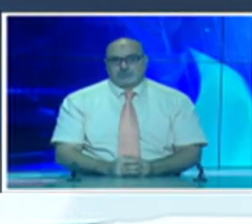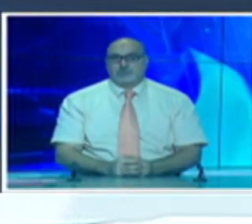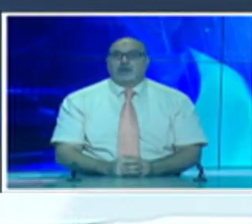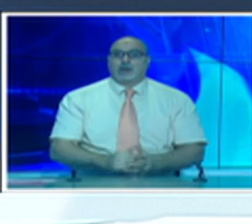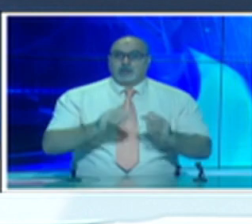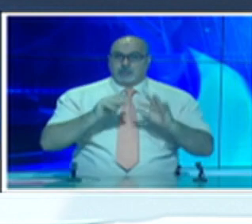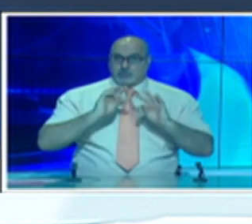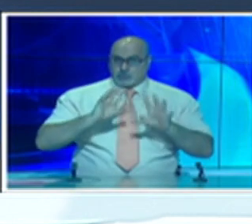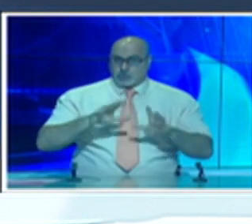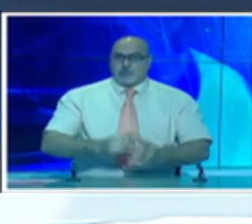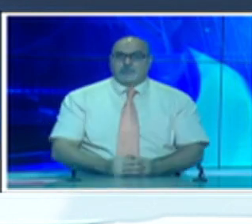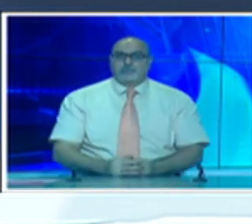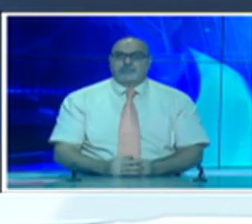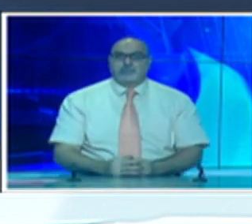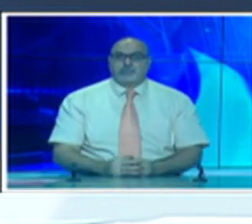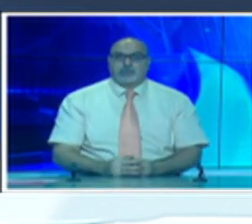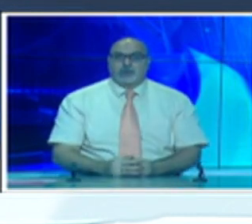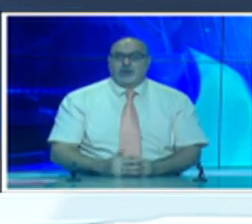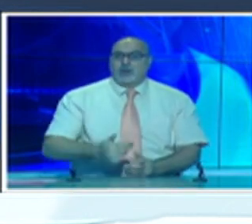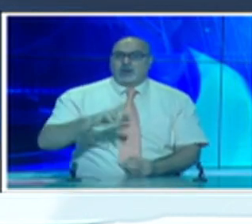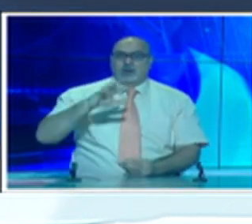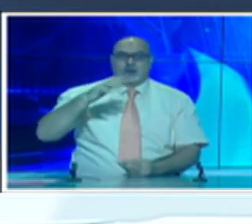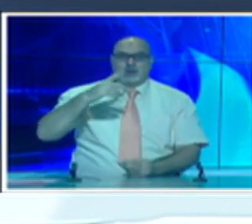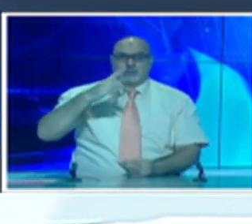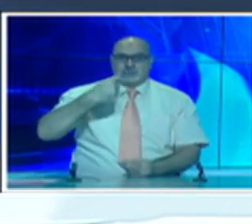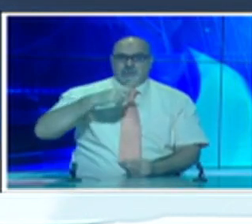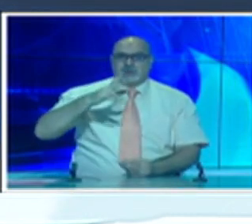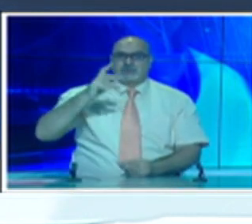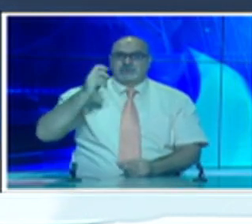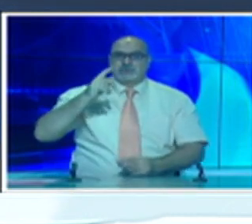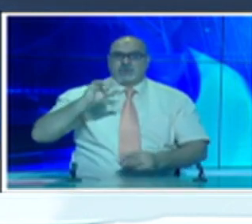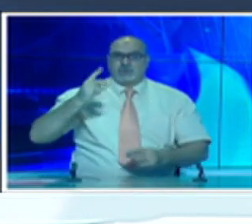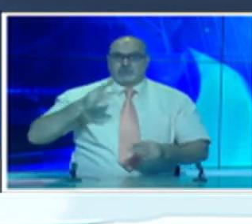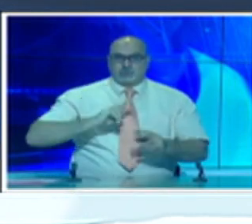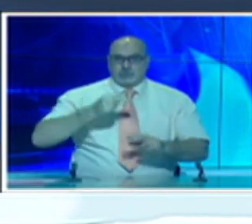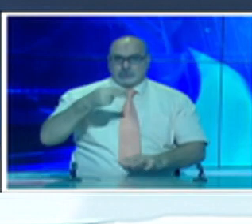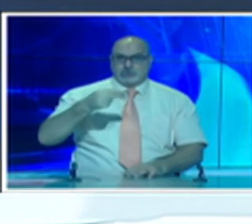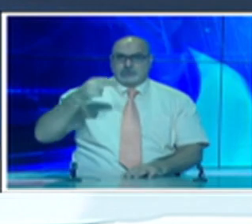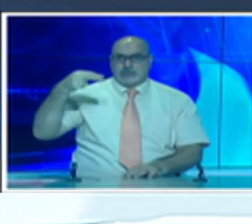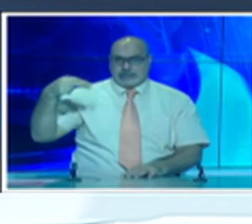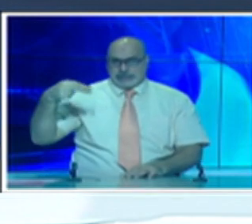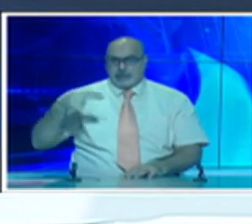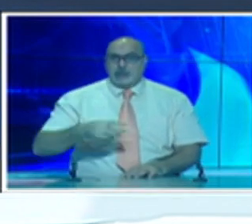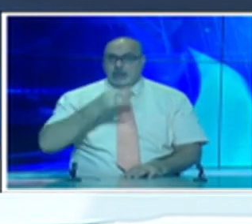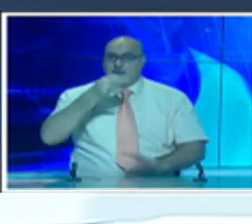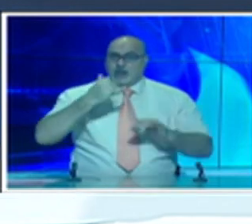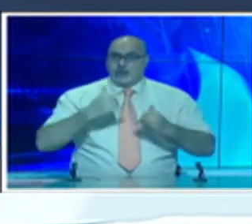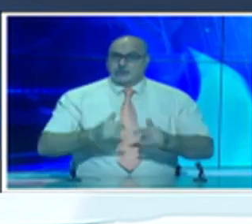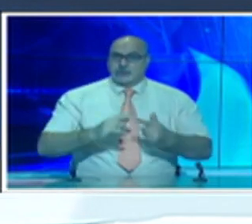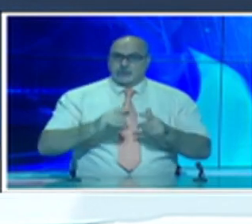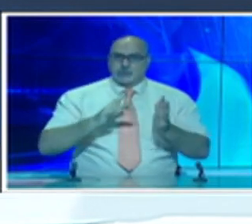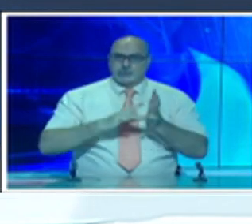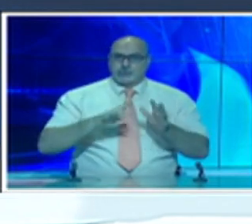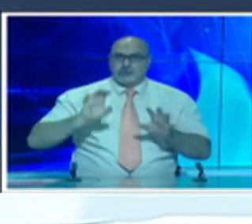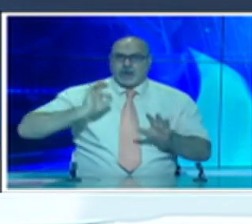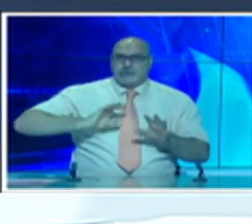من جهته أكد رئيس سلطة ضبط المحروقات رشيد نديل أن الجزائر شرعت في إجراء